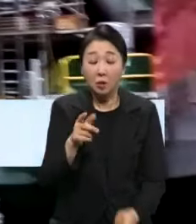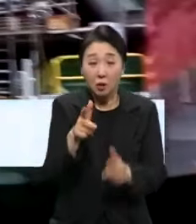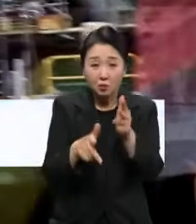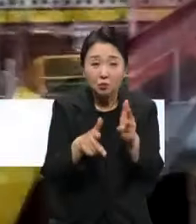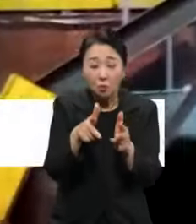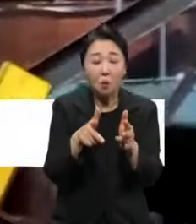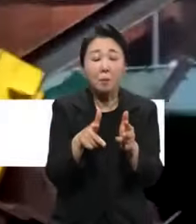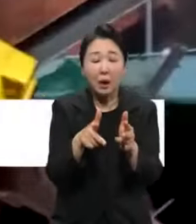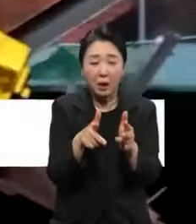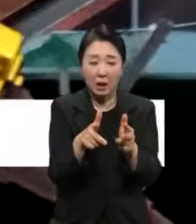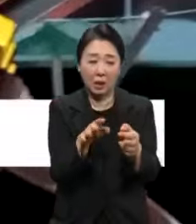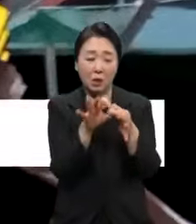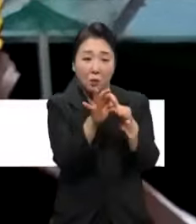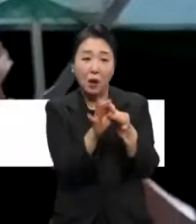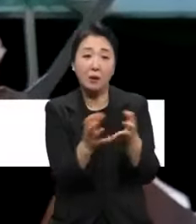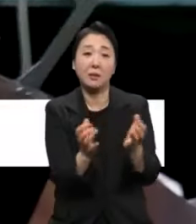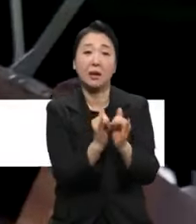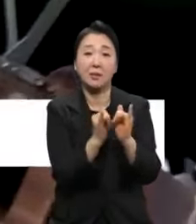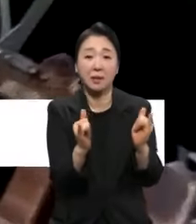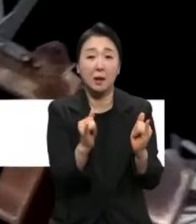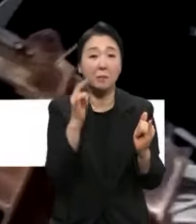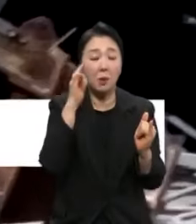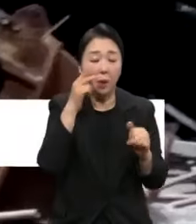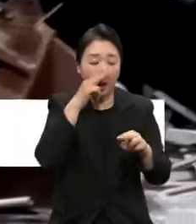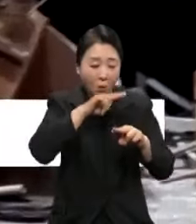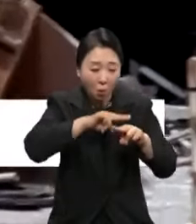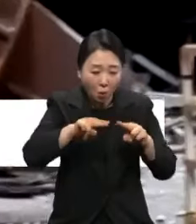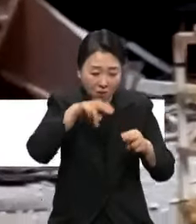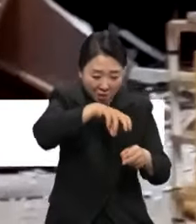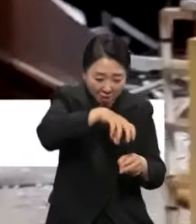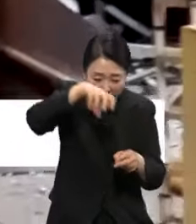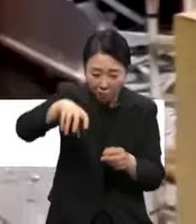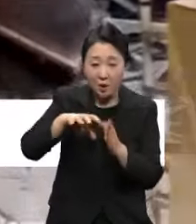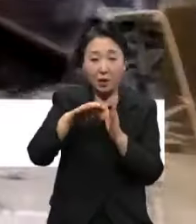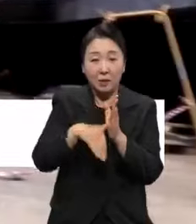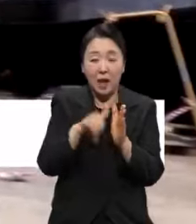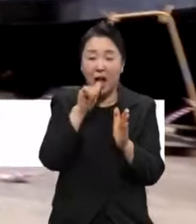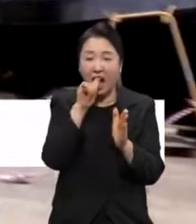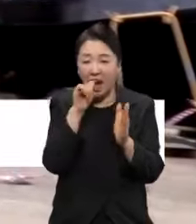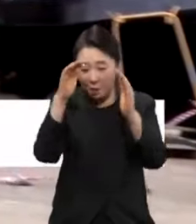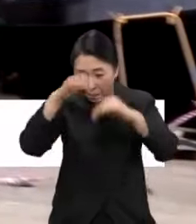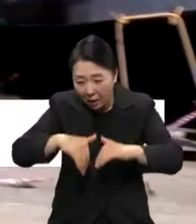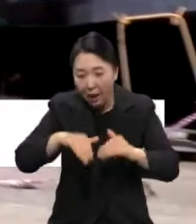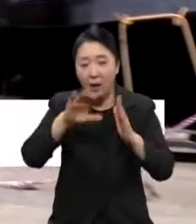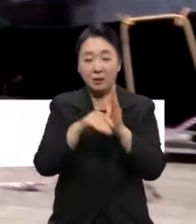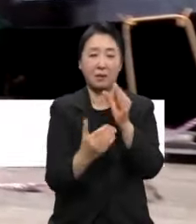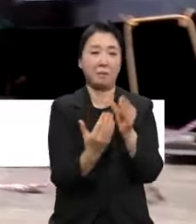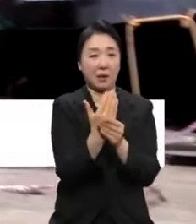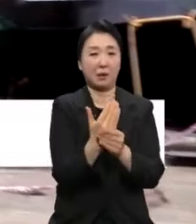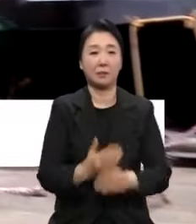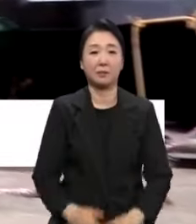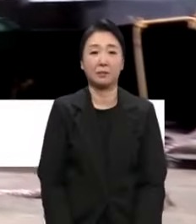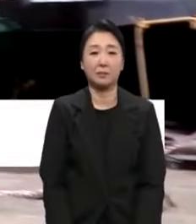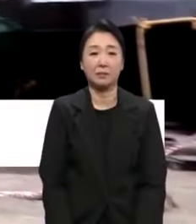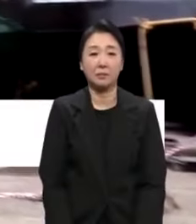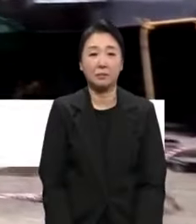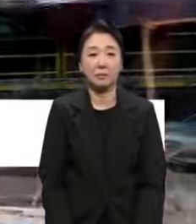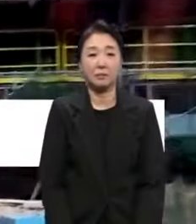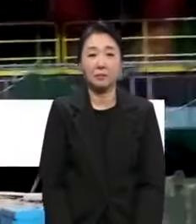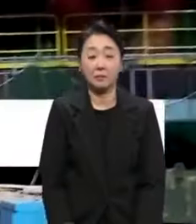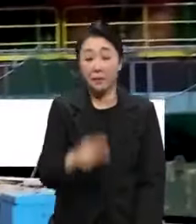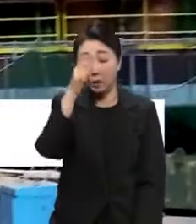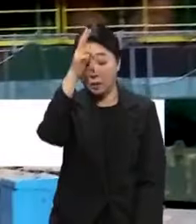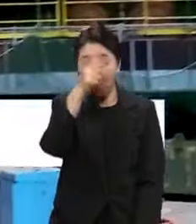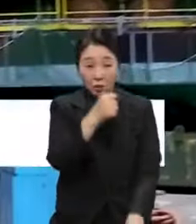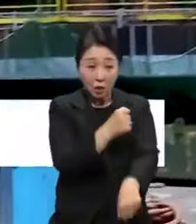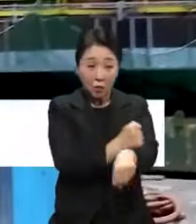소속 노동자들로 원유 생산 설비 블록을 이동하던 중 철제 구조물이 빠지면서 사고를 당한 것으로 파악됐습니다 경찰과